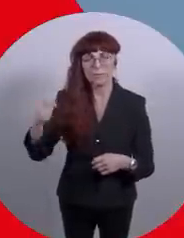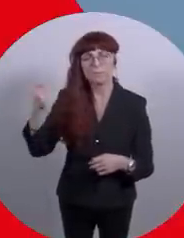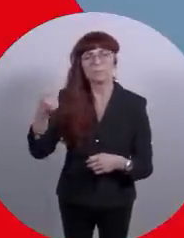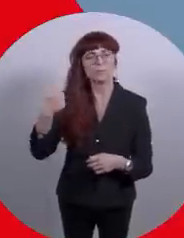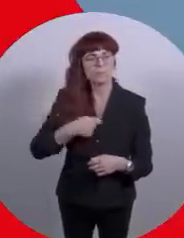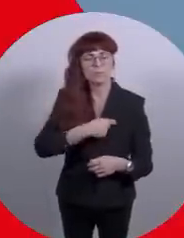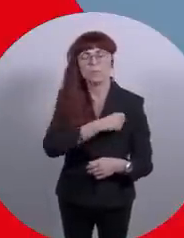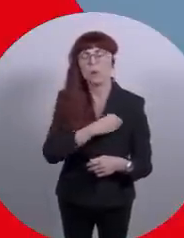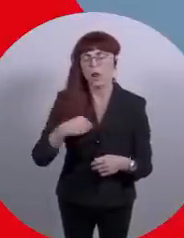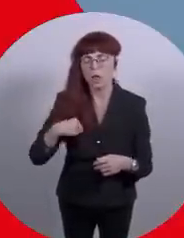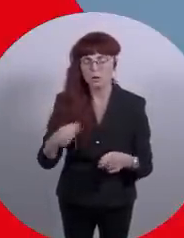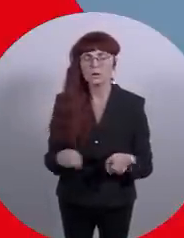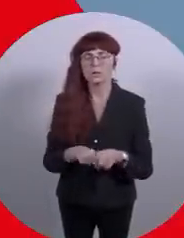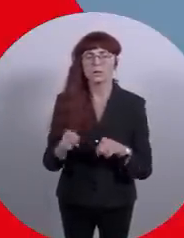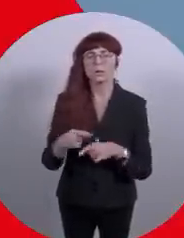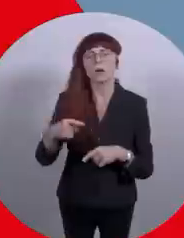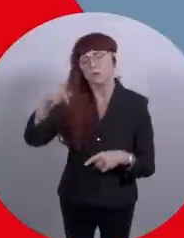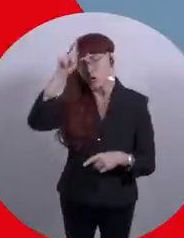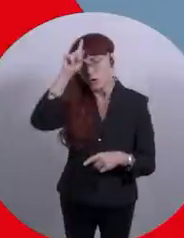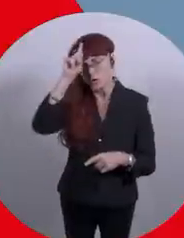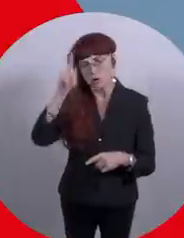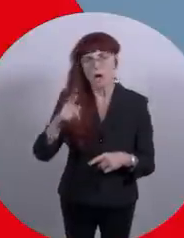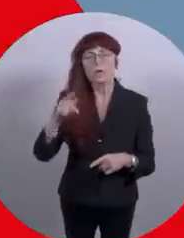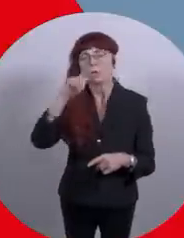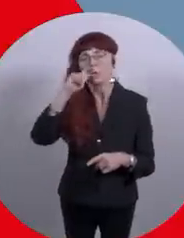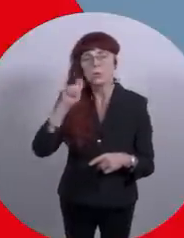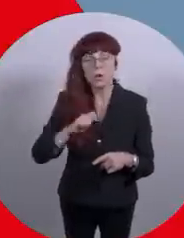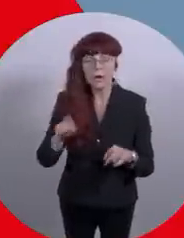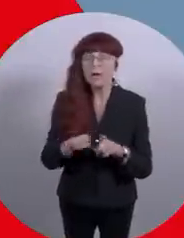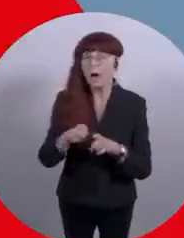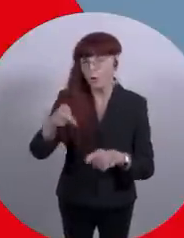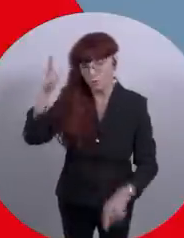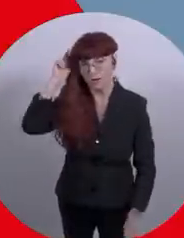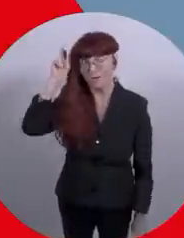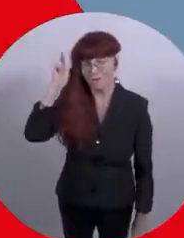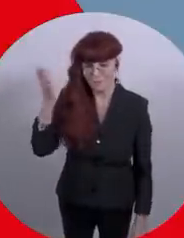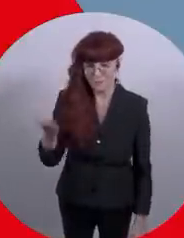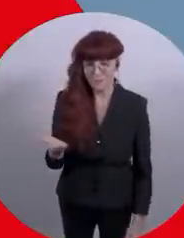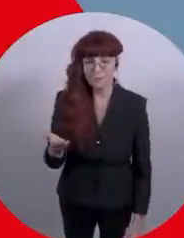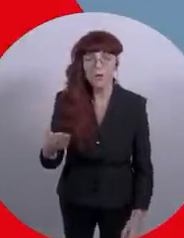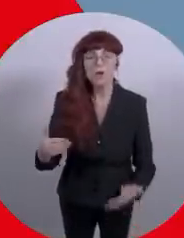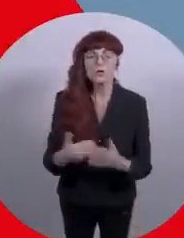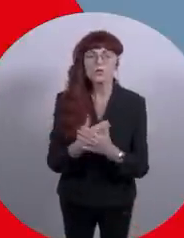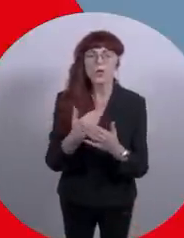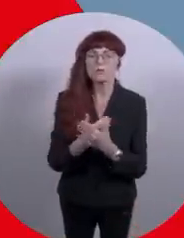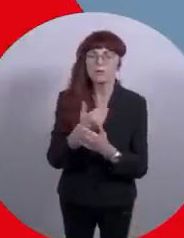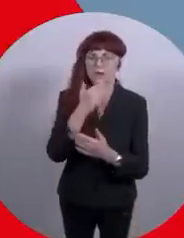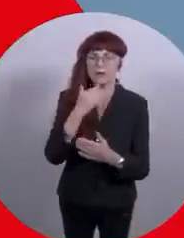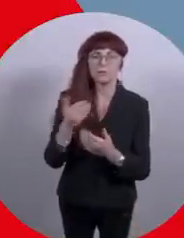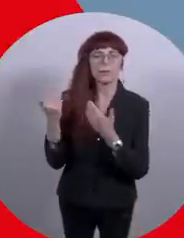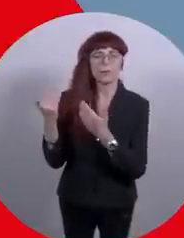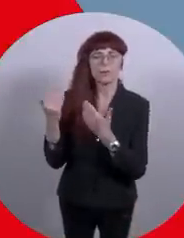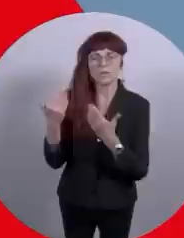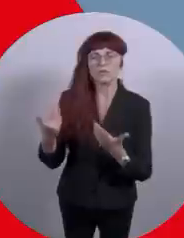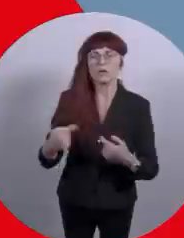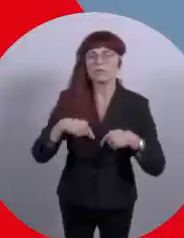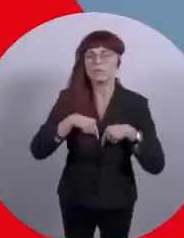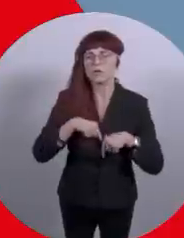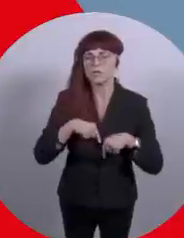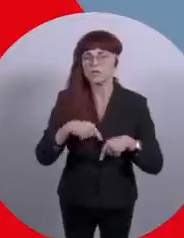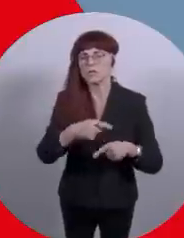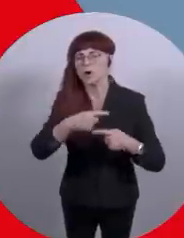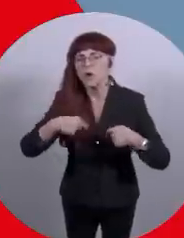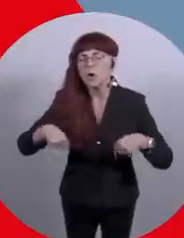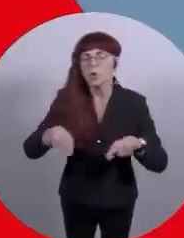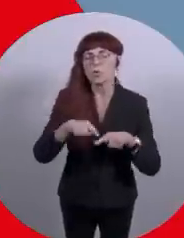Deutschland Ungarn Tschechien und auch aus Frankreich stellvertretend begrüßen darf ich die Vorsitzende unserer